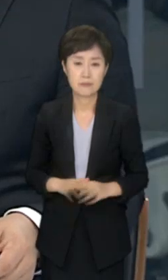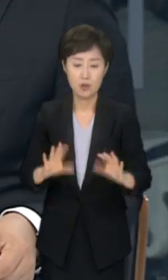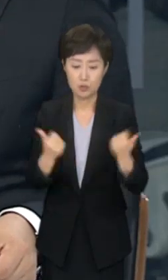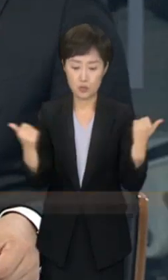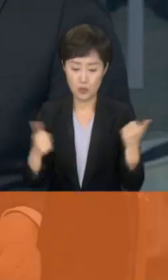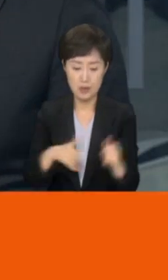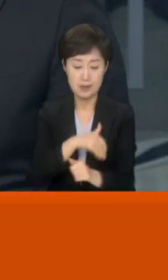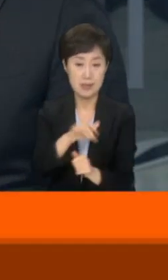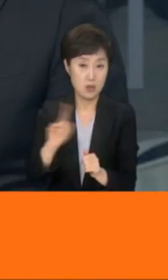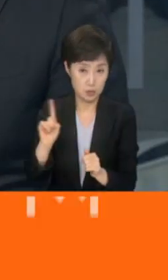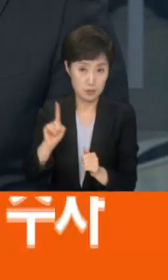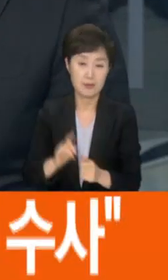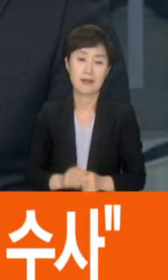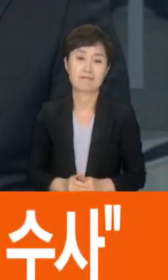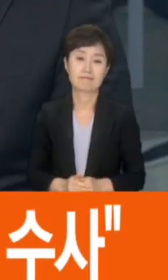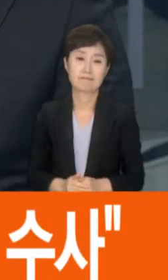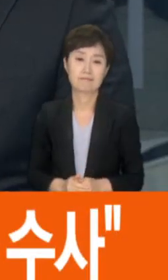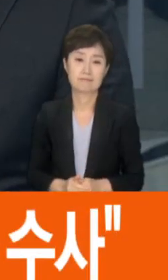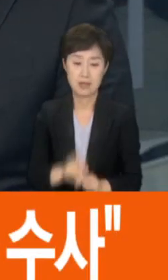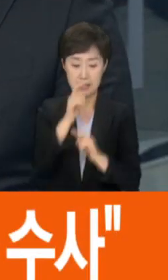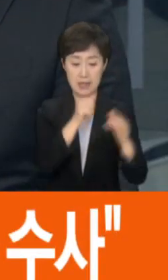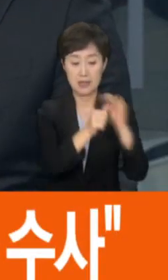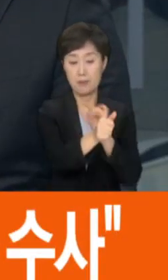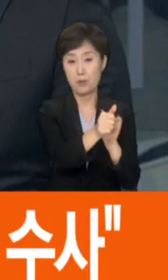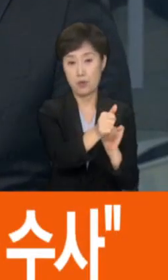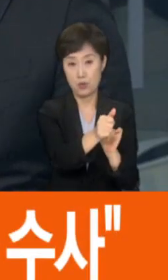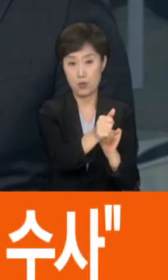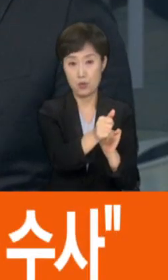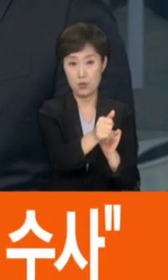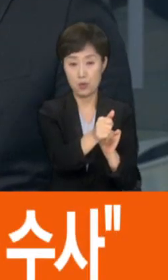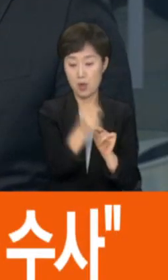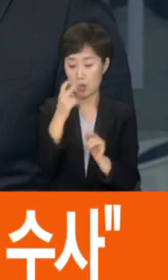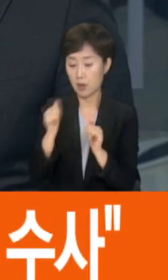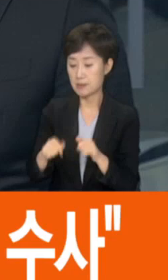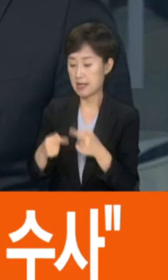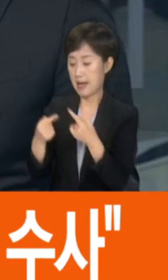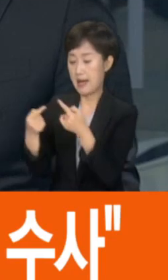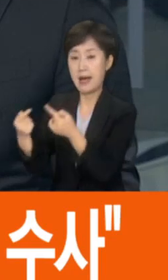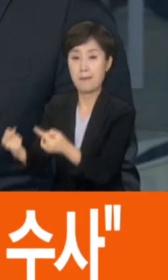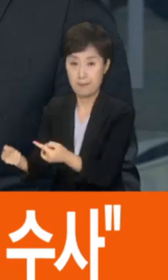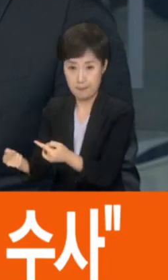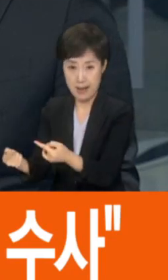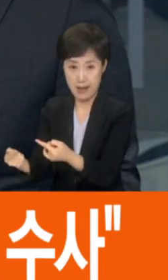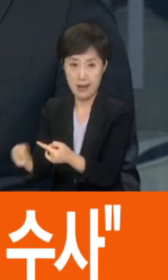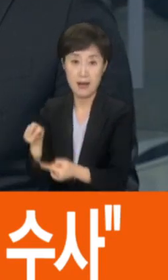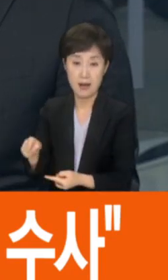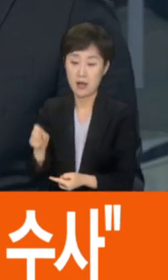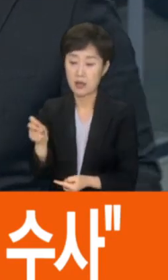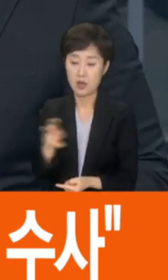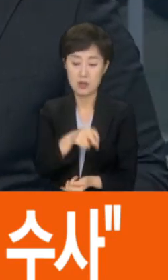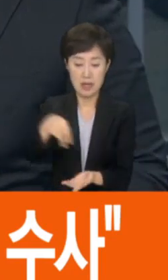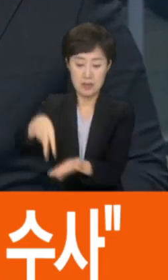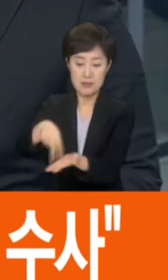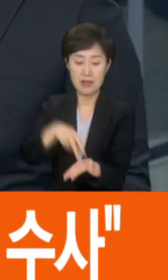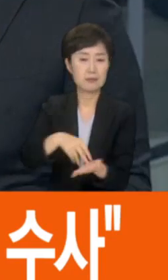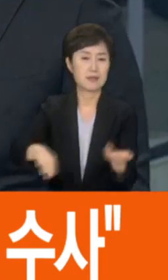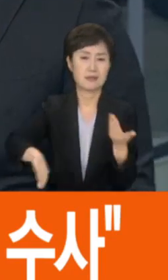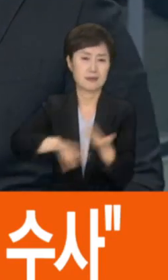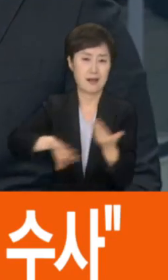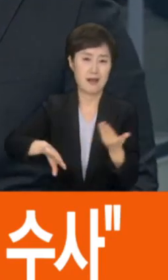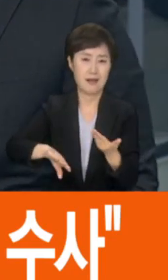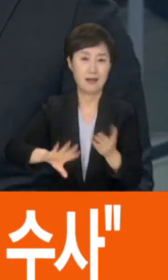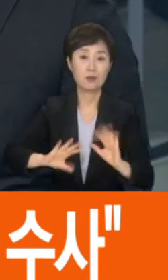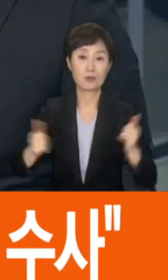네, 이번에는 국회 소식 알아보겠습니다. 네, 이재명 대표의 검찰에 출석한 것을 두고 여야가 엇갈린 입장을 내놓고 있습니다. 국회